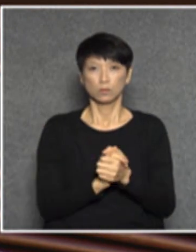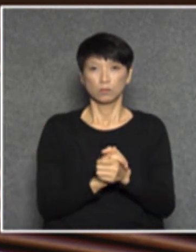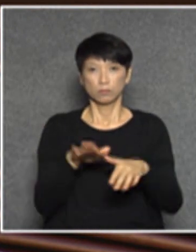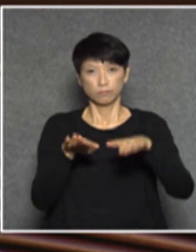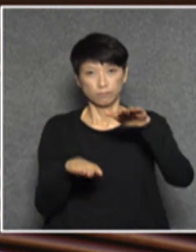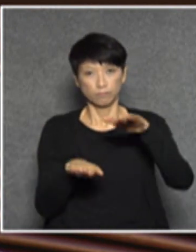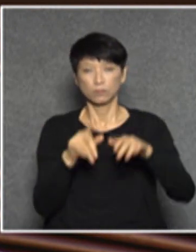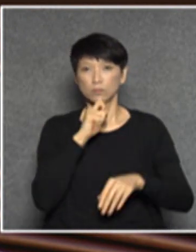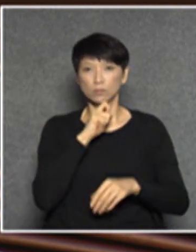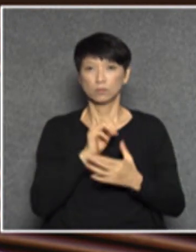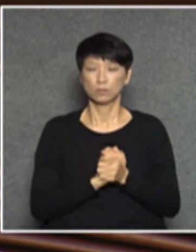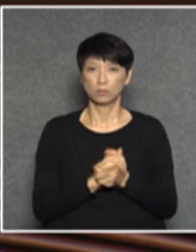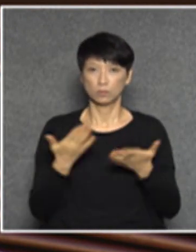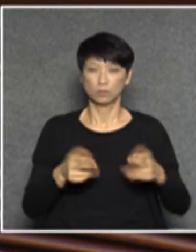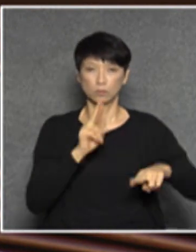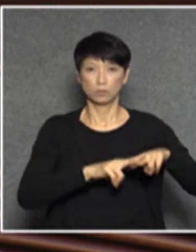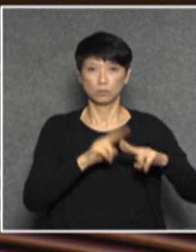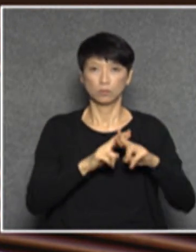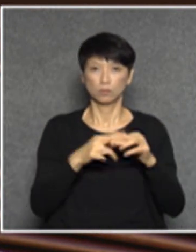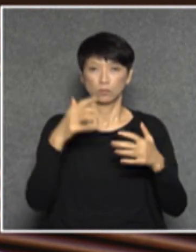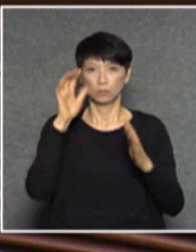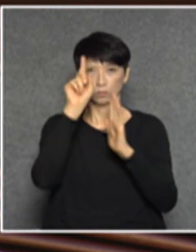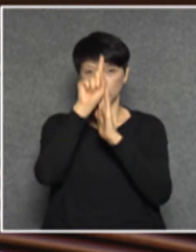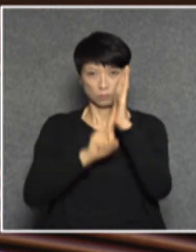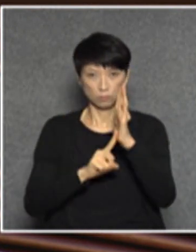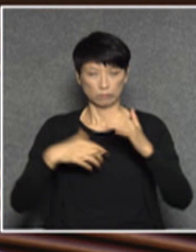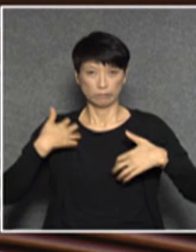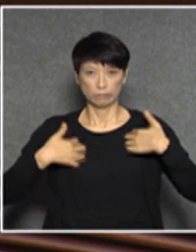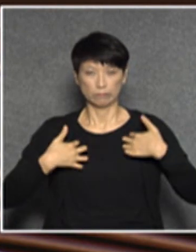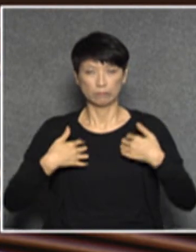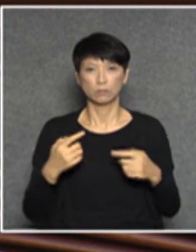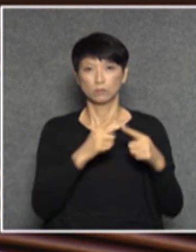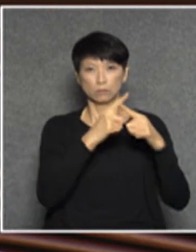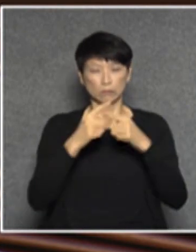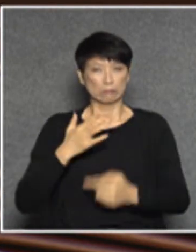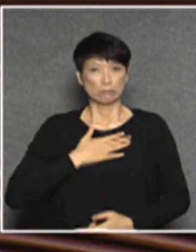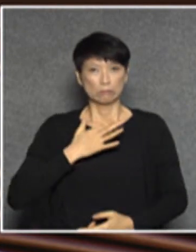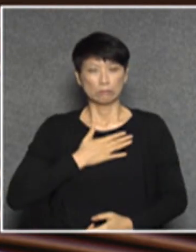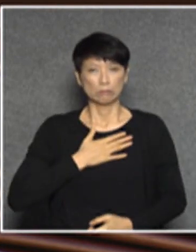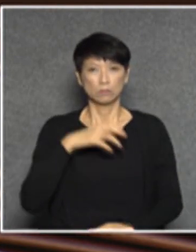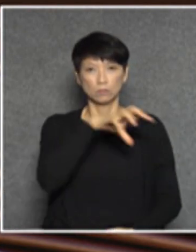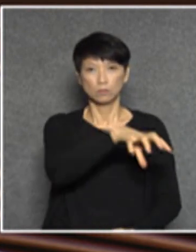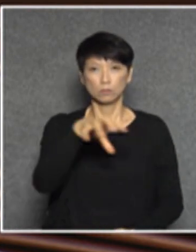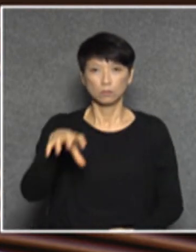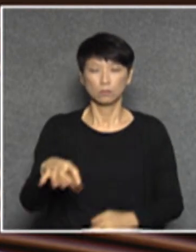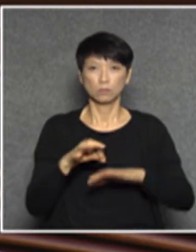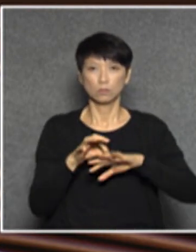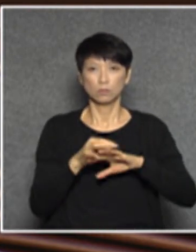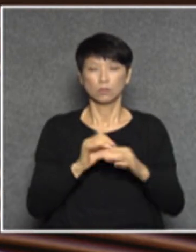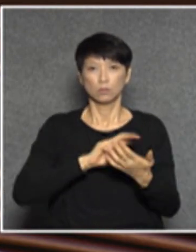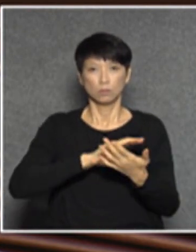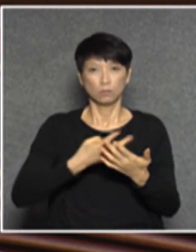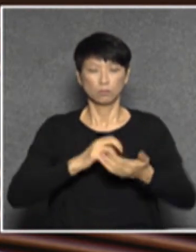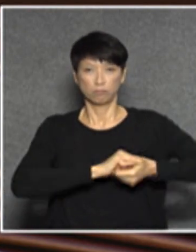經過今次內地股市暴跌之後咧，好多人都擔心會唔會影響到兩地金融改革方面嘅合